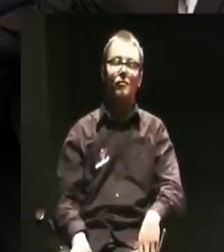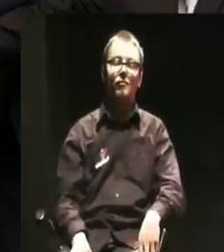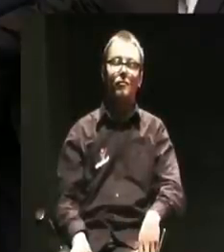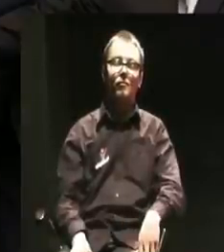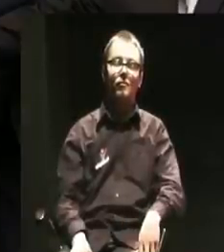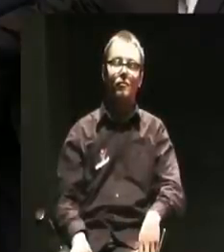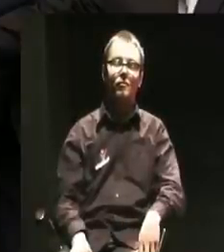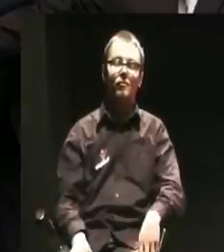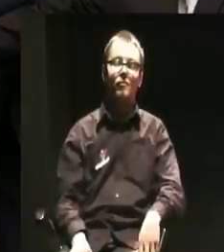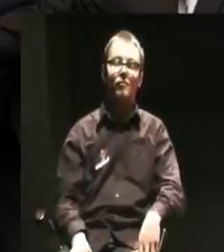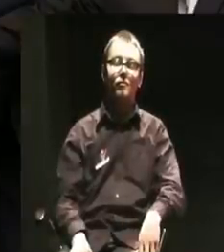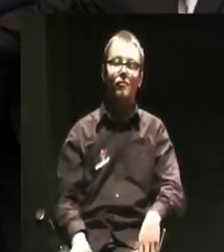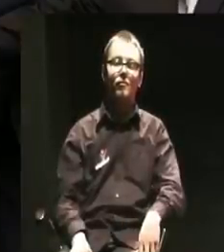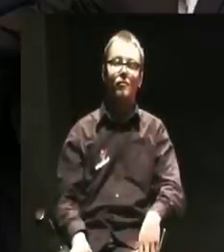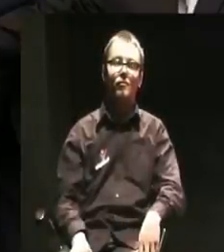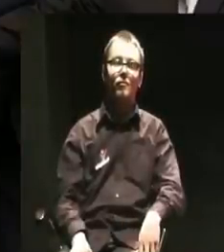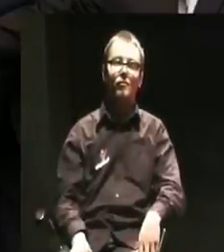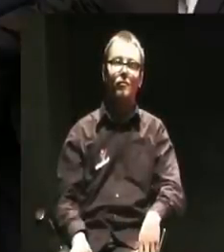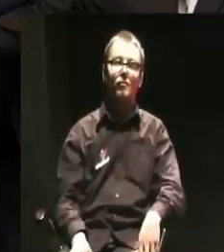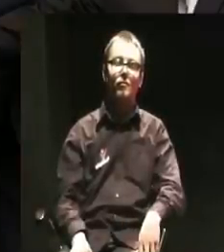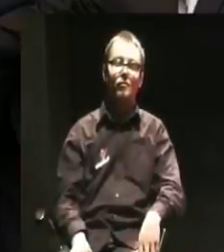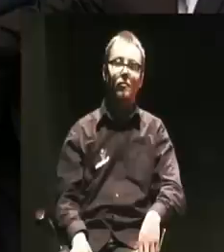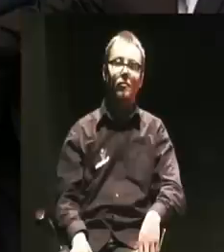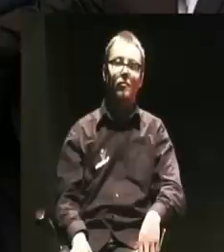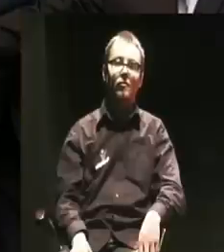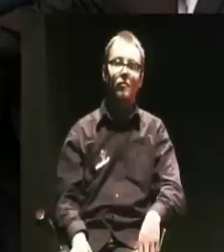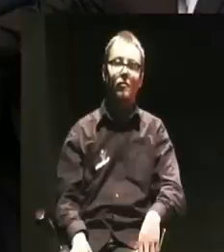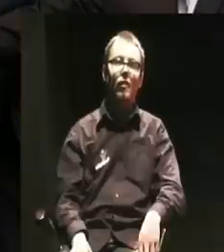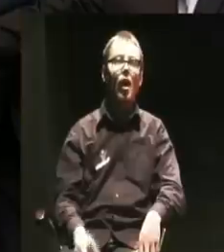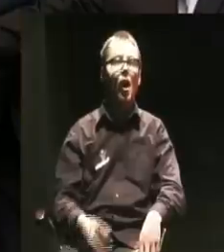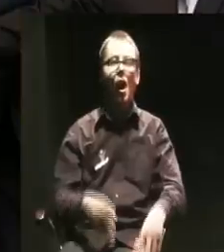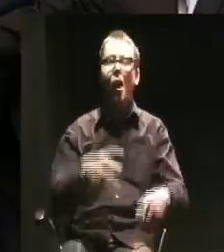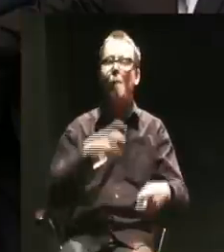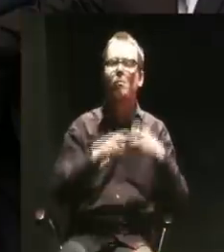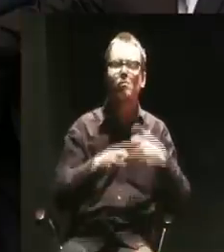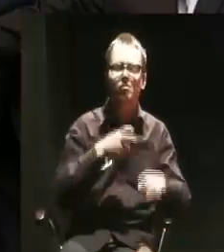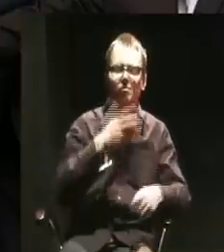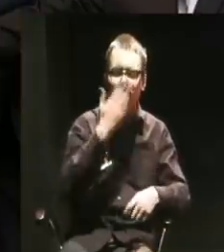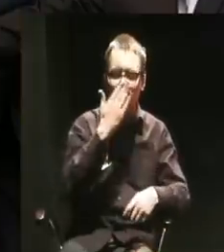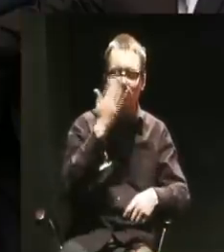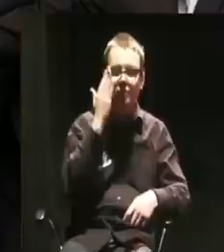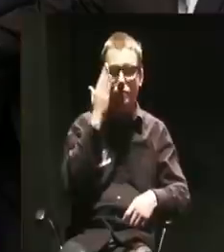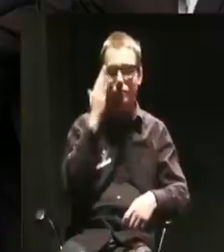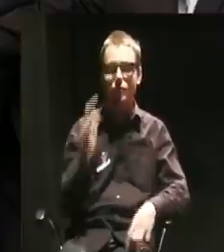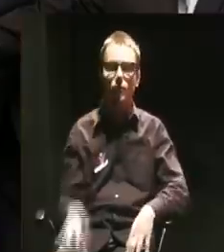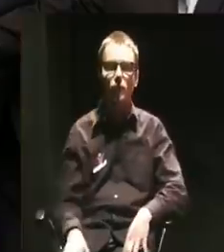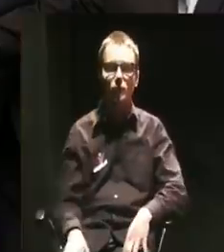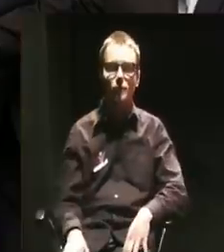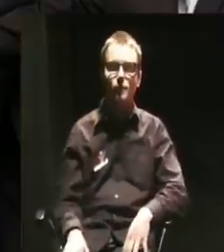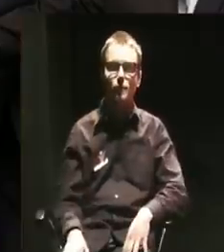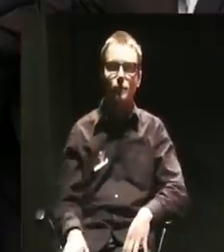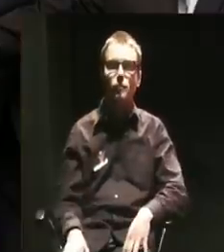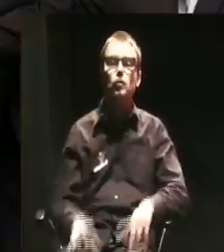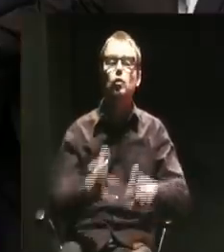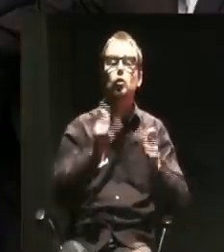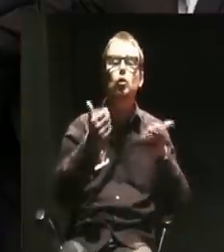i to, co nam najbardziej doskwiera, a mianowicie to, nad czym powinniśmy się